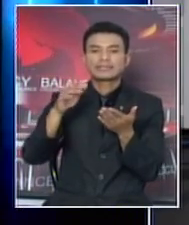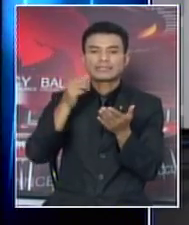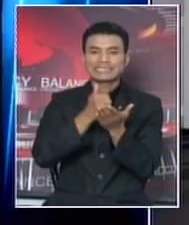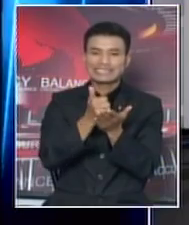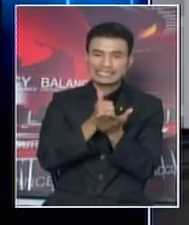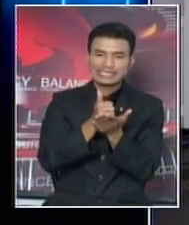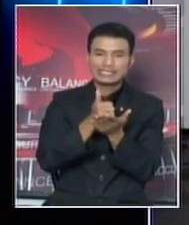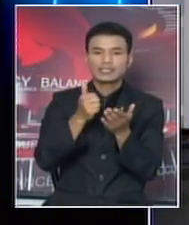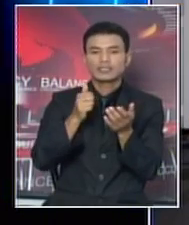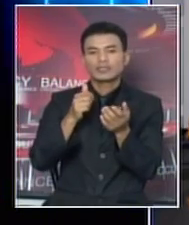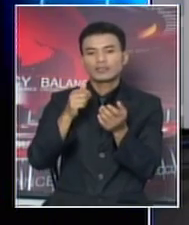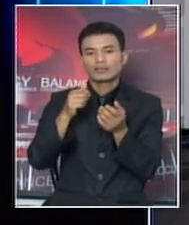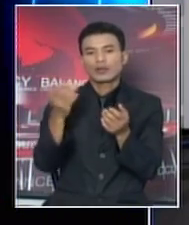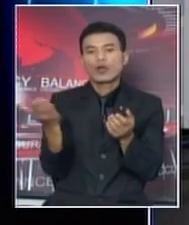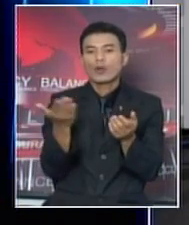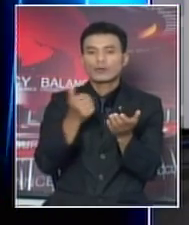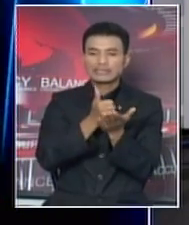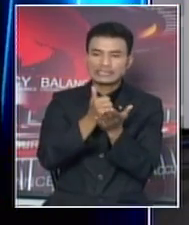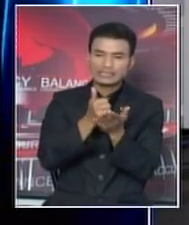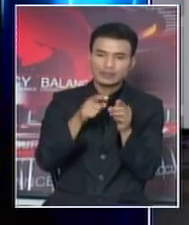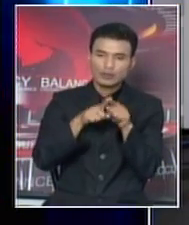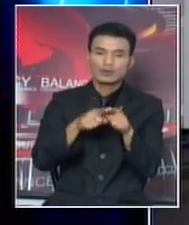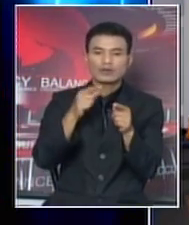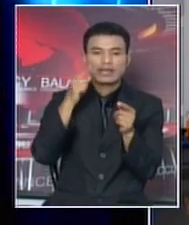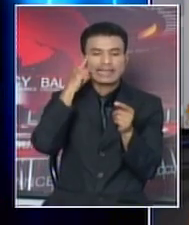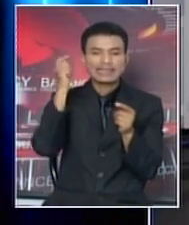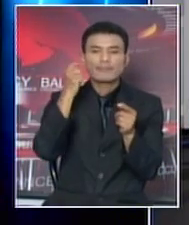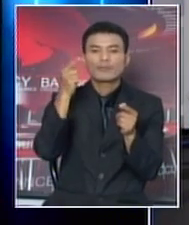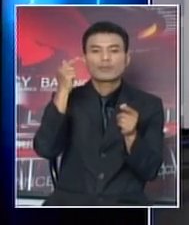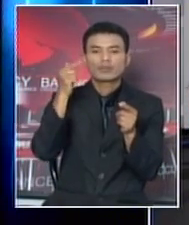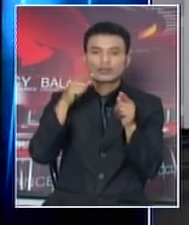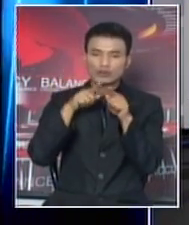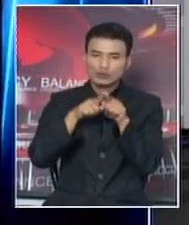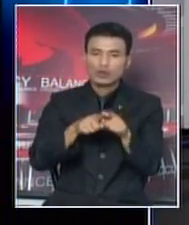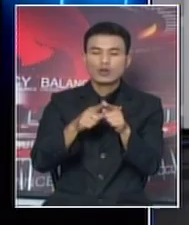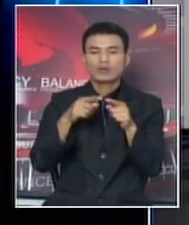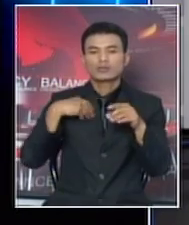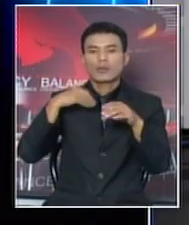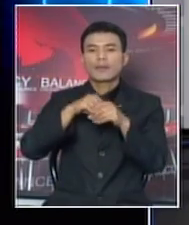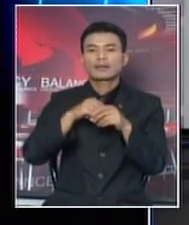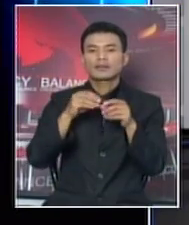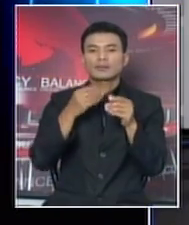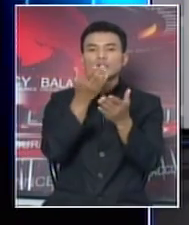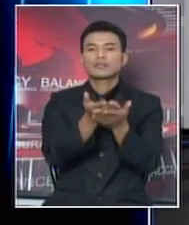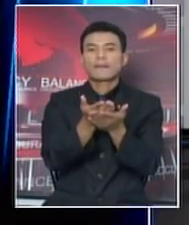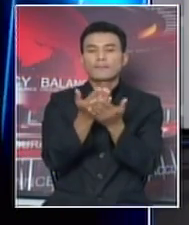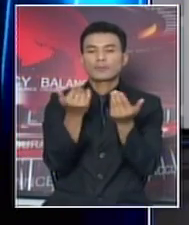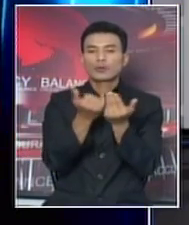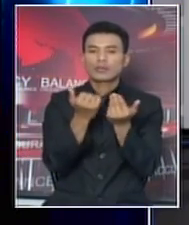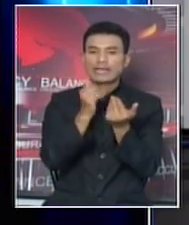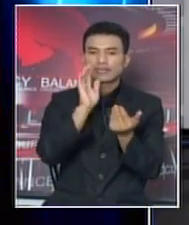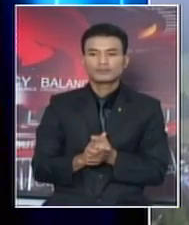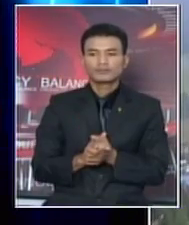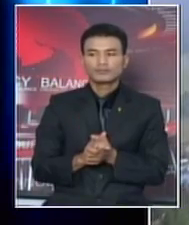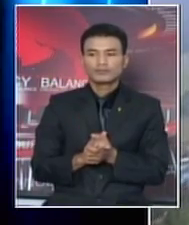जिरी अभियानदेखि तिब्बतको छेन्दु नगरसँग भागिनी सम्बन्ध स्थापनाको लागि प्रस्ताव समेत पेश गरिसकेका